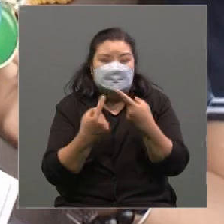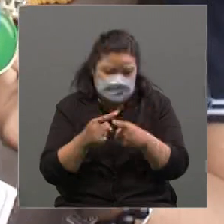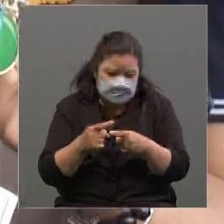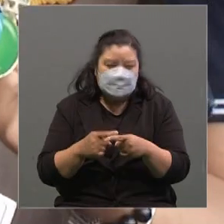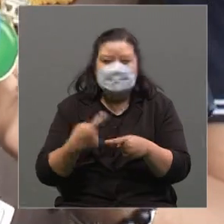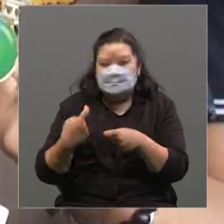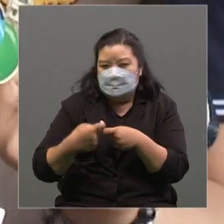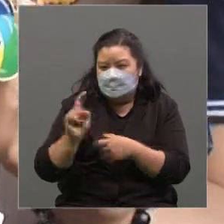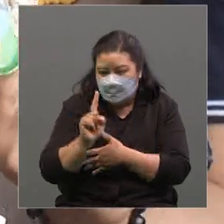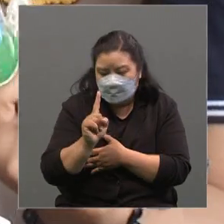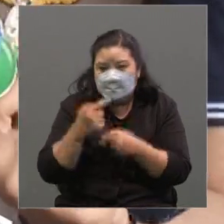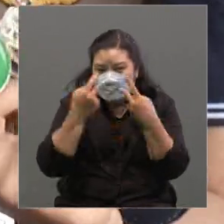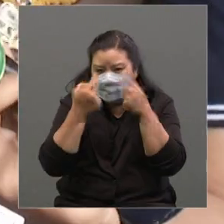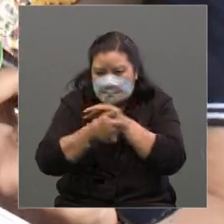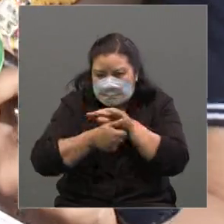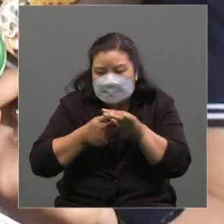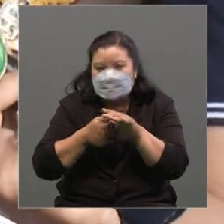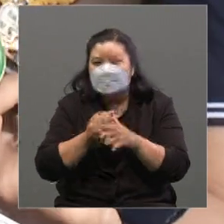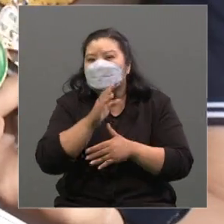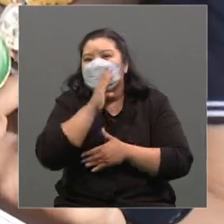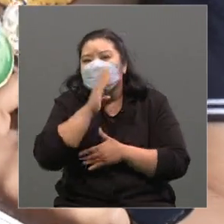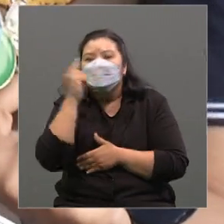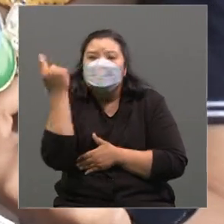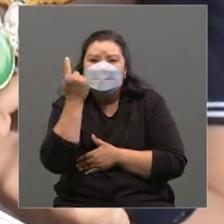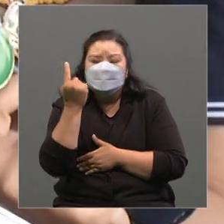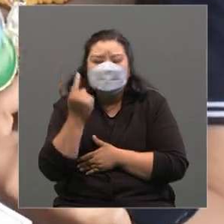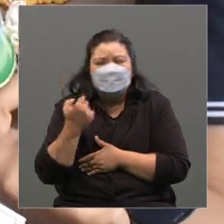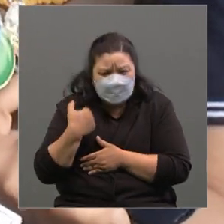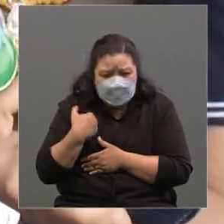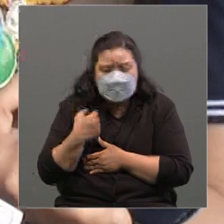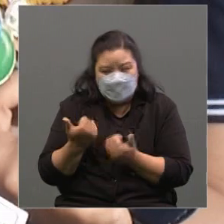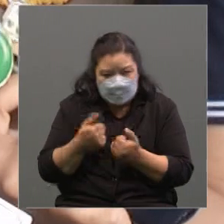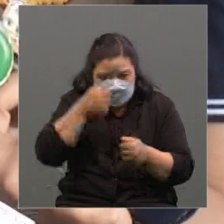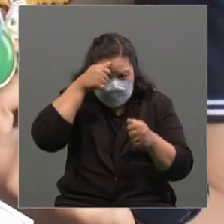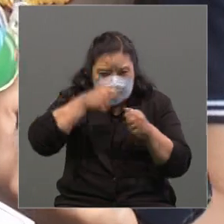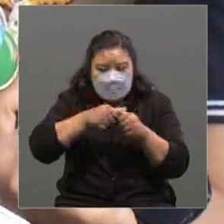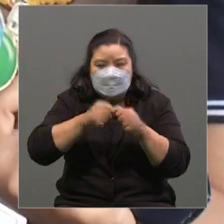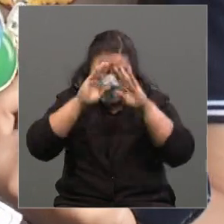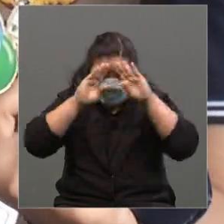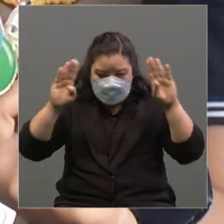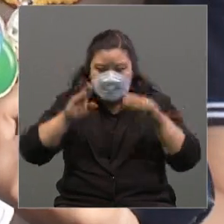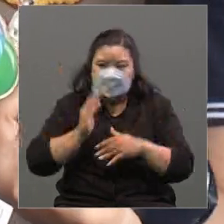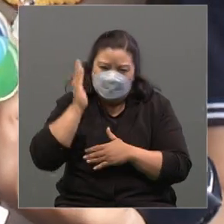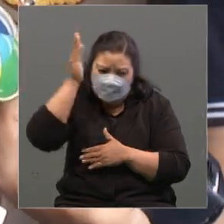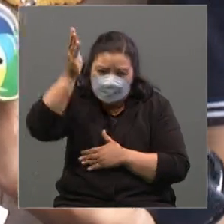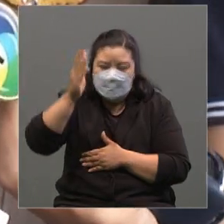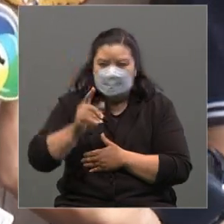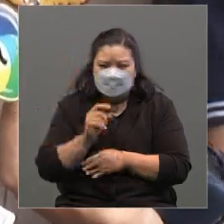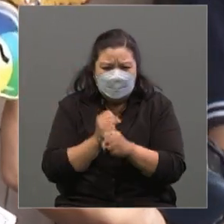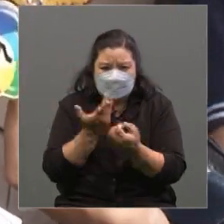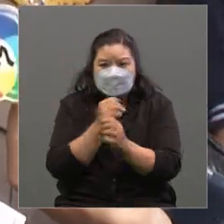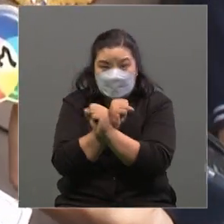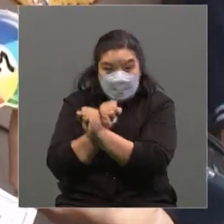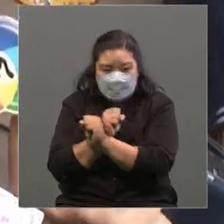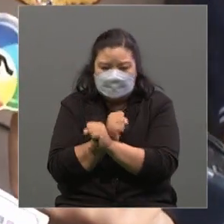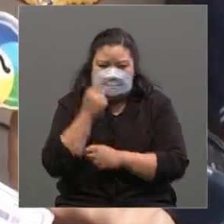ที่จะคนร้ายแฝงตัวมานะครับเราคงจะต้องมีศึกษามาตรการบทเรียนนะครับว่าต่อไปเราจะมีมาตรการให้มัน คุมเ